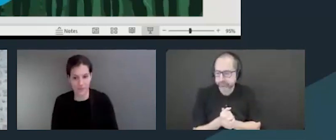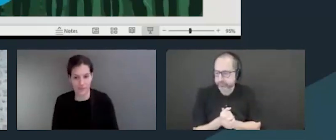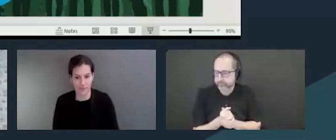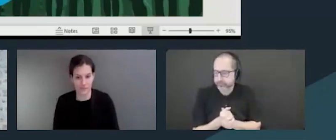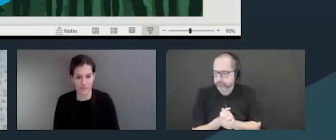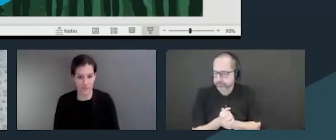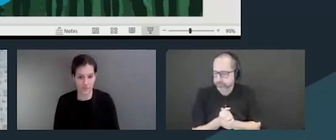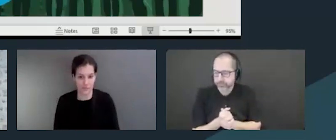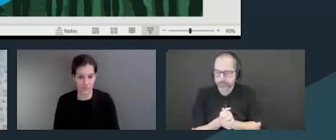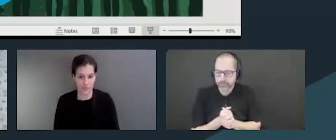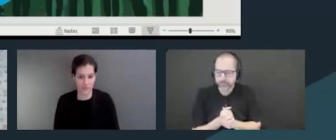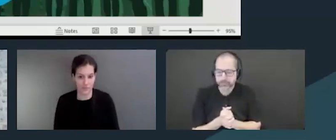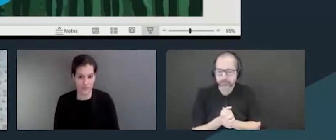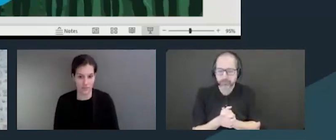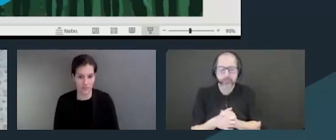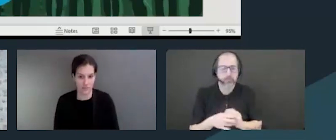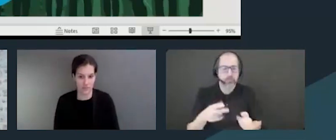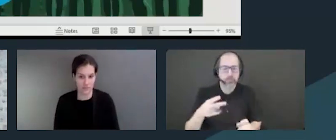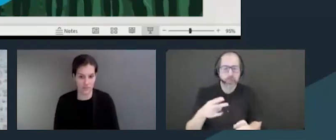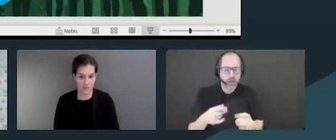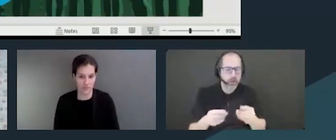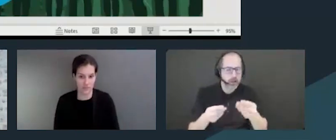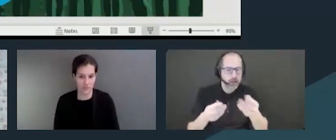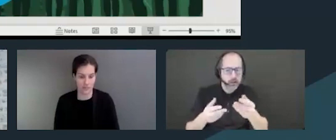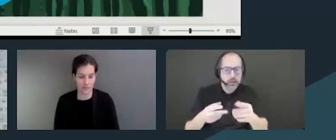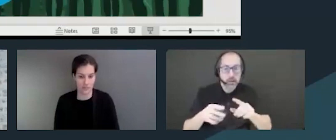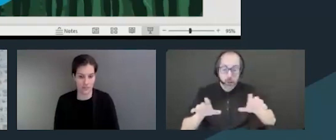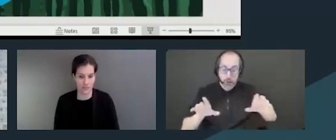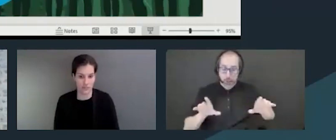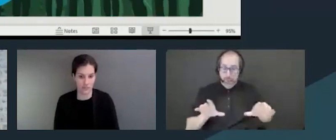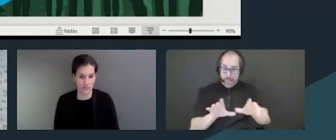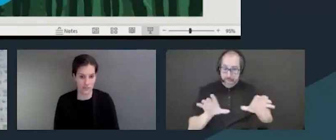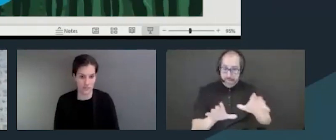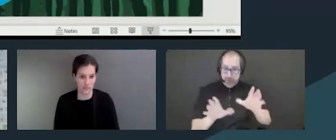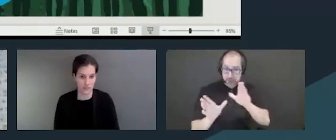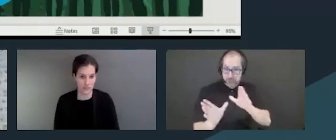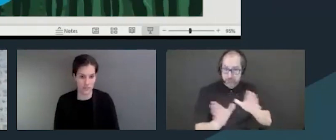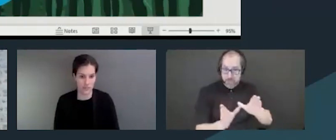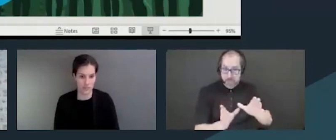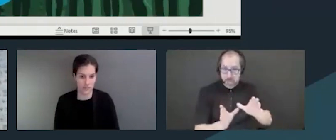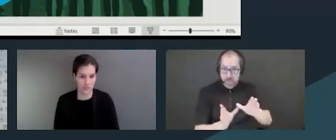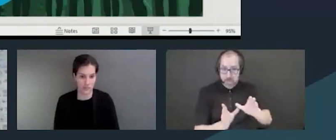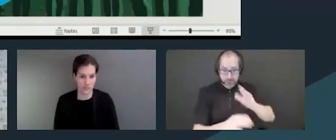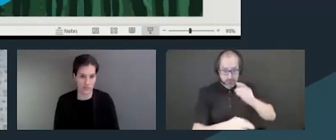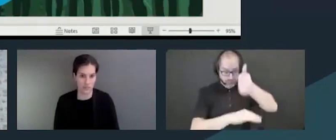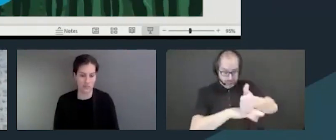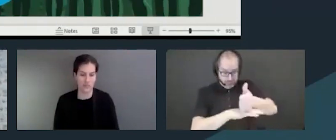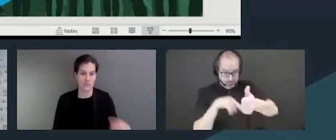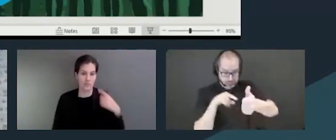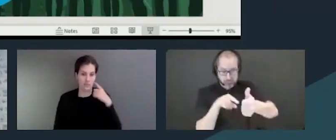Et je voulais aussi vous donner une idée sur les deux plans d'action que nous avons ici.